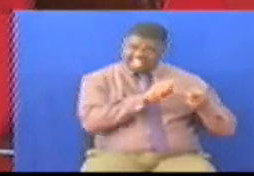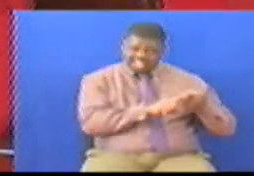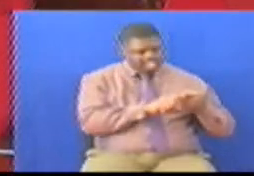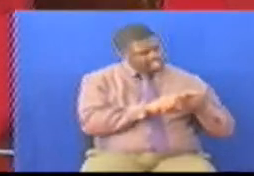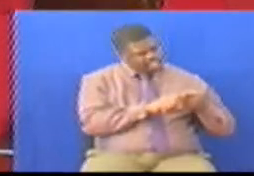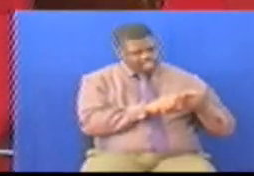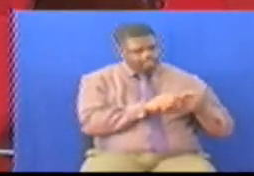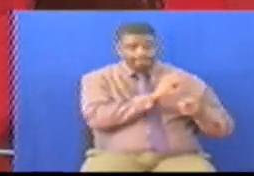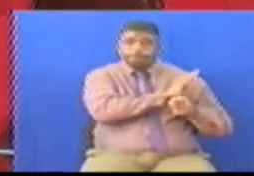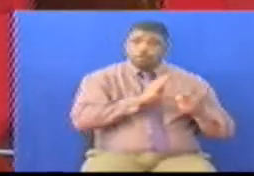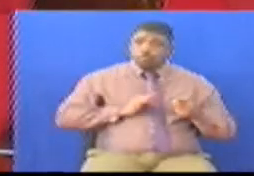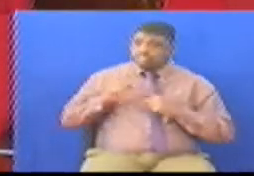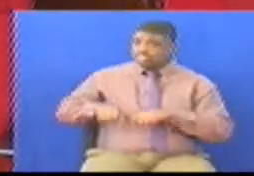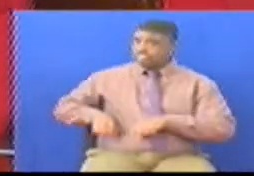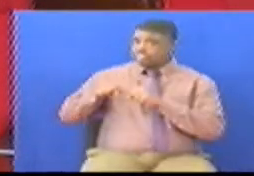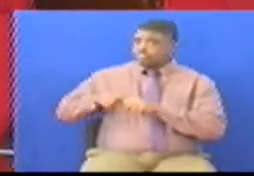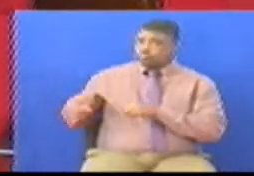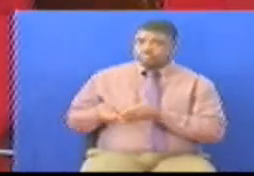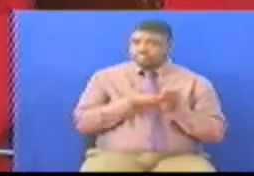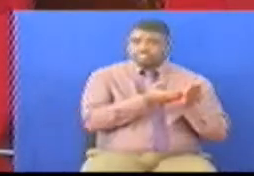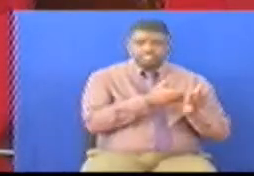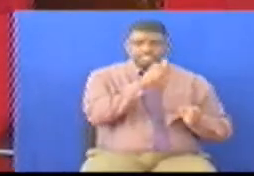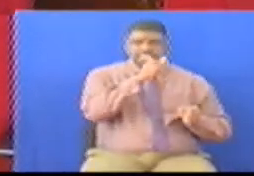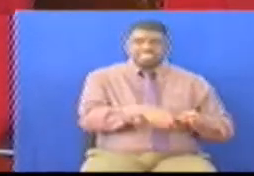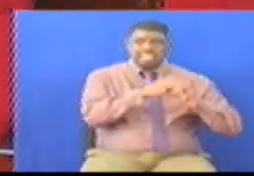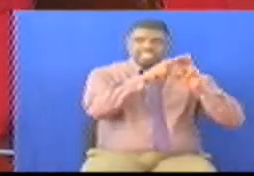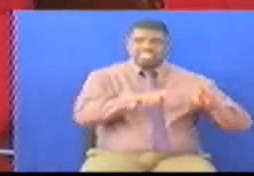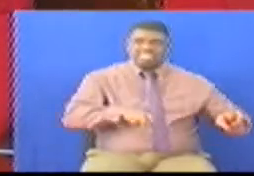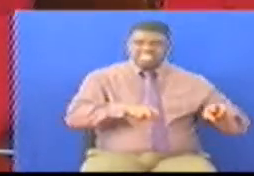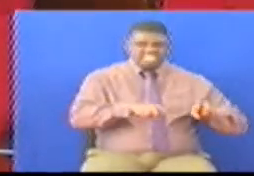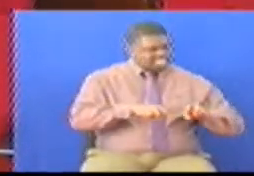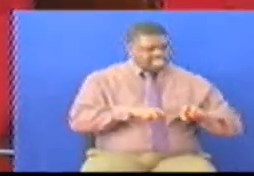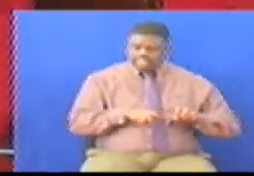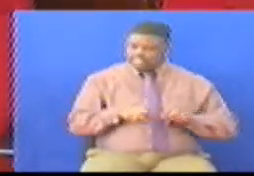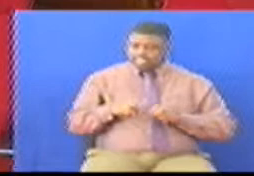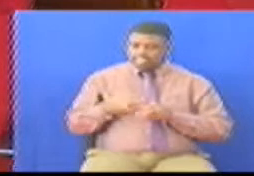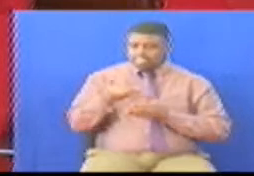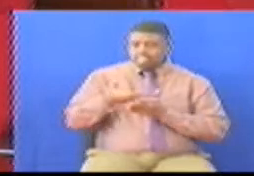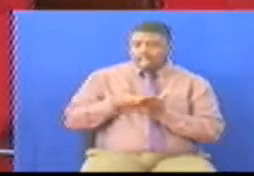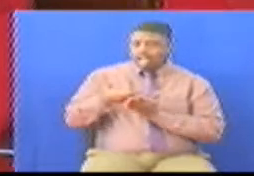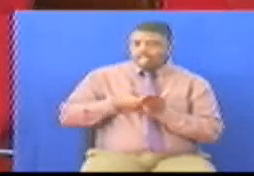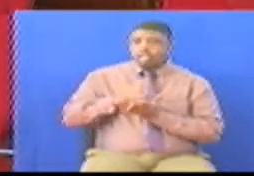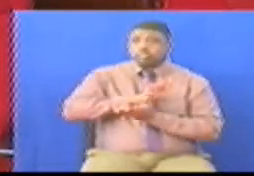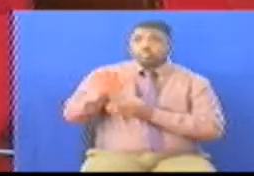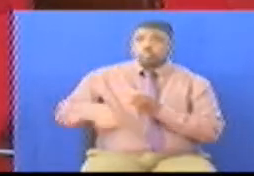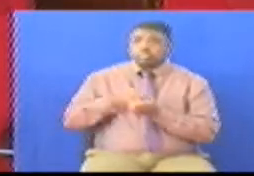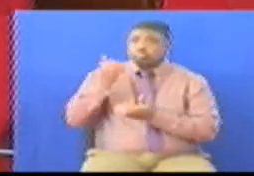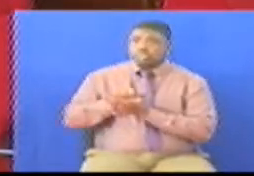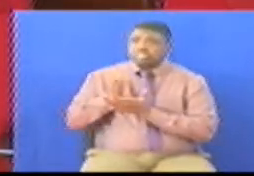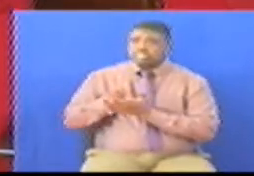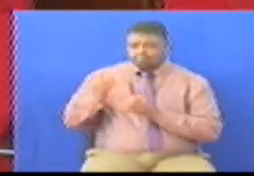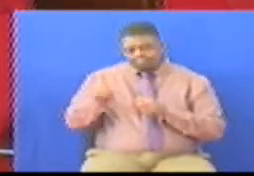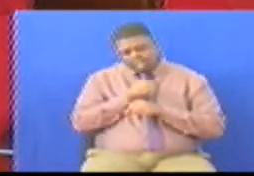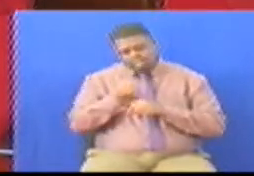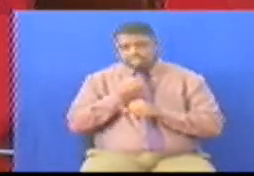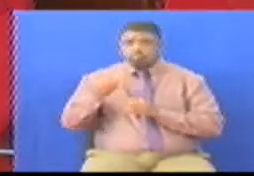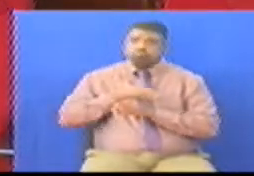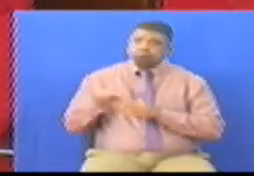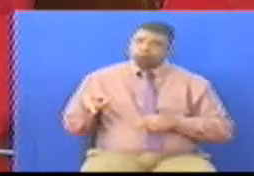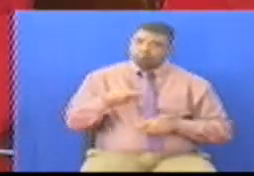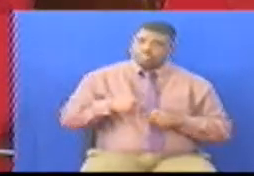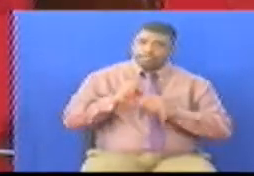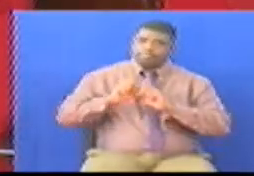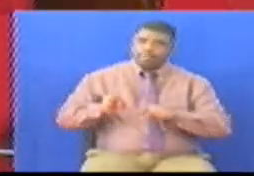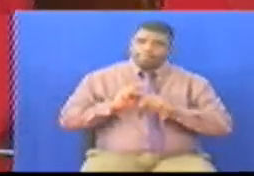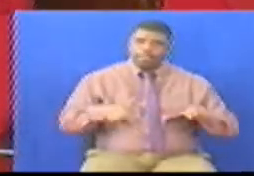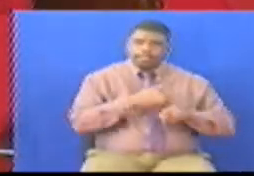Gold wahakikishe wanawasilisha kwa CAG nyaraka zote zinazotakiwa ili kuhakiki ili uhakiki ufanyike kuhusu madeni mbalimbali